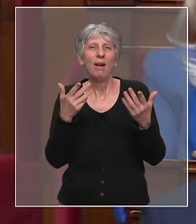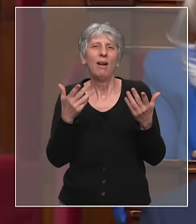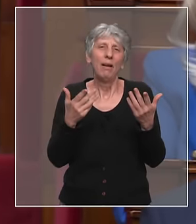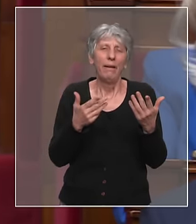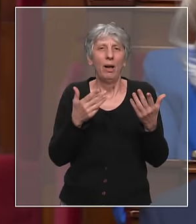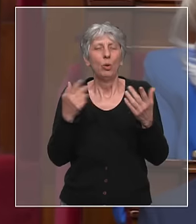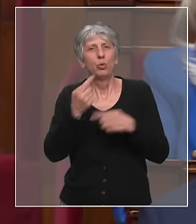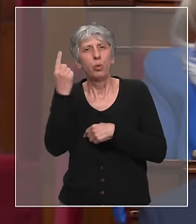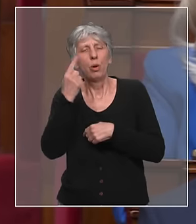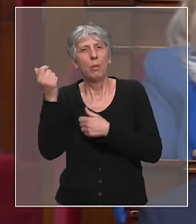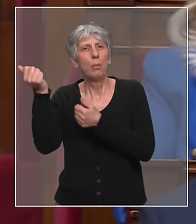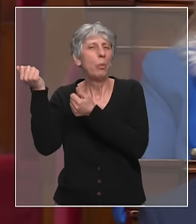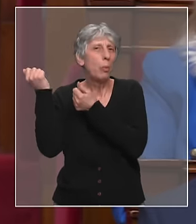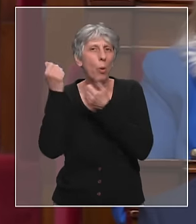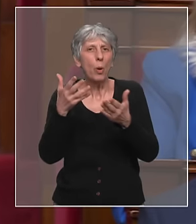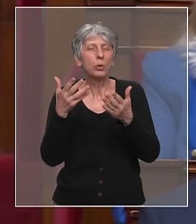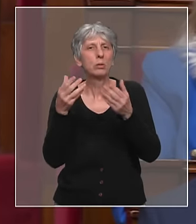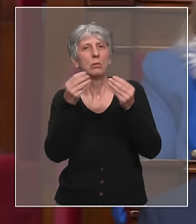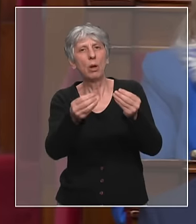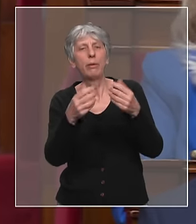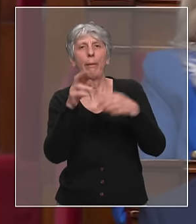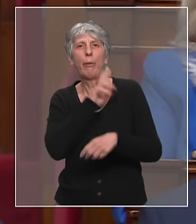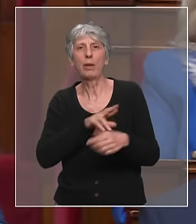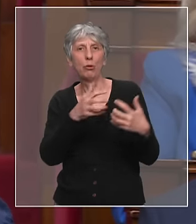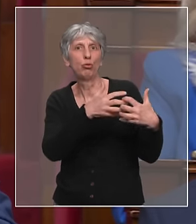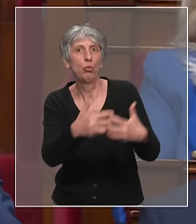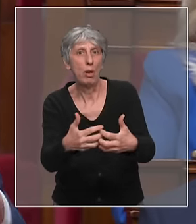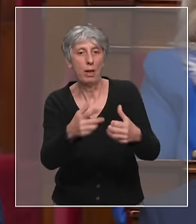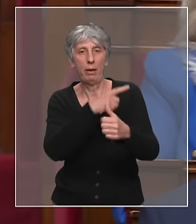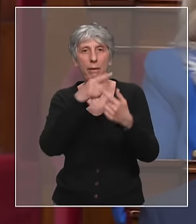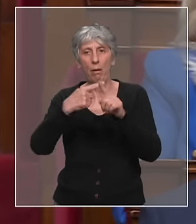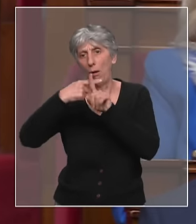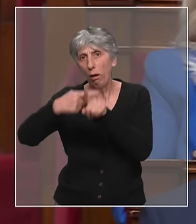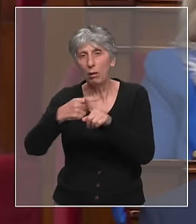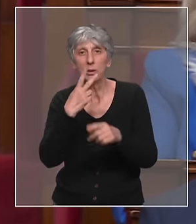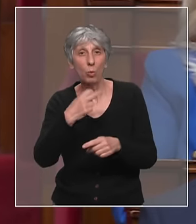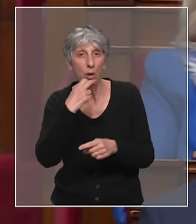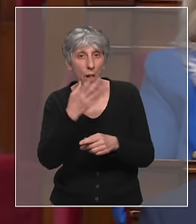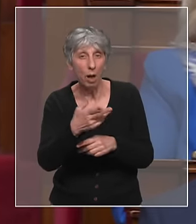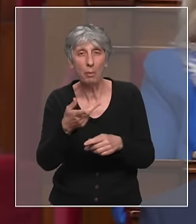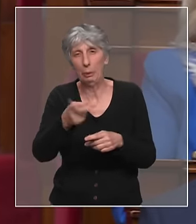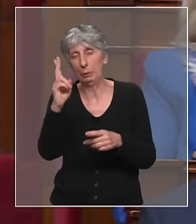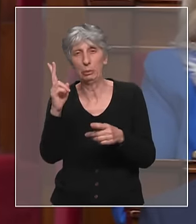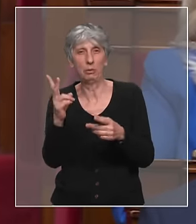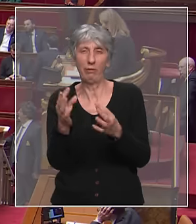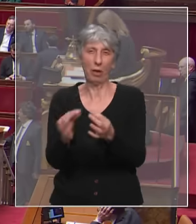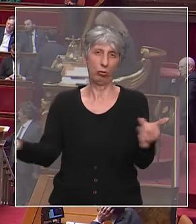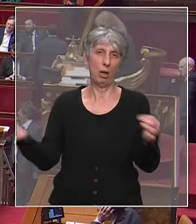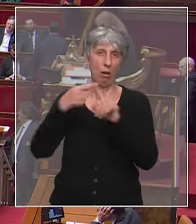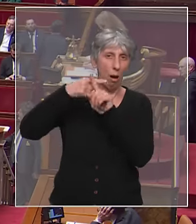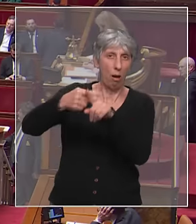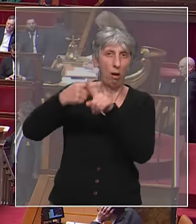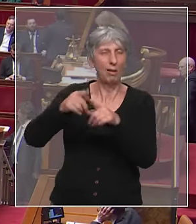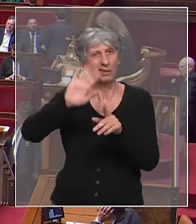propositions qui visent à geler les retraites, à s'attaquer à nos concitoyens, notamment les plus précaires.